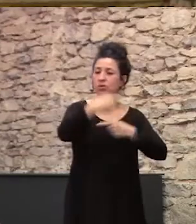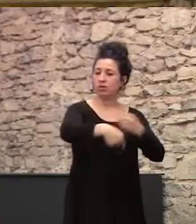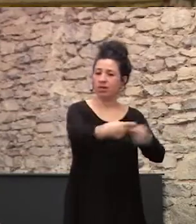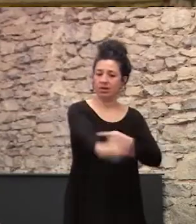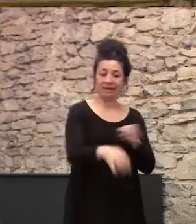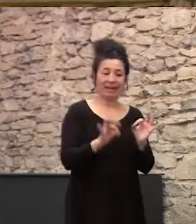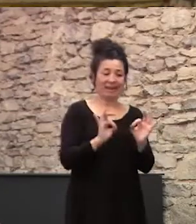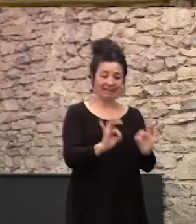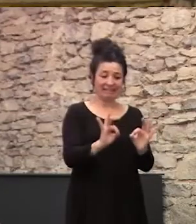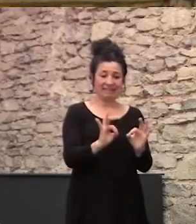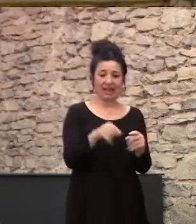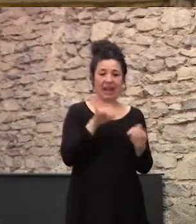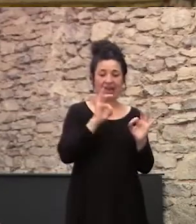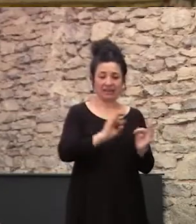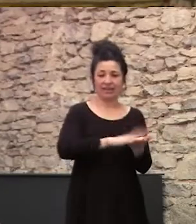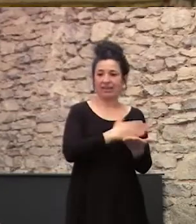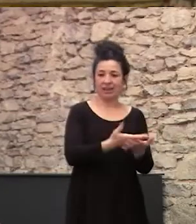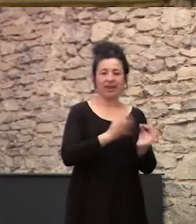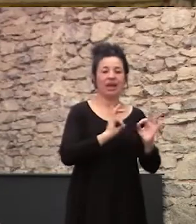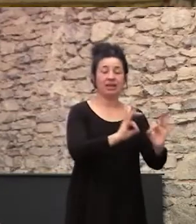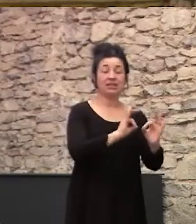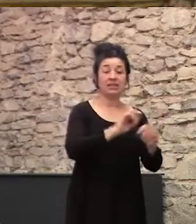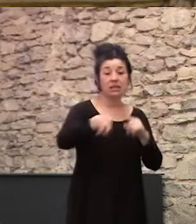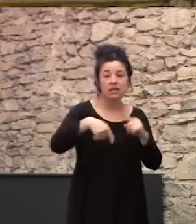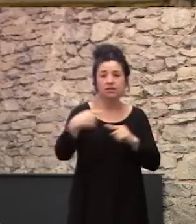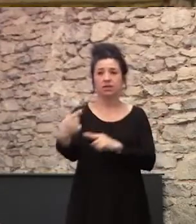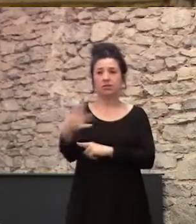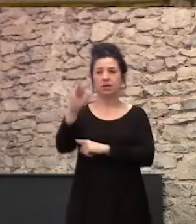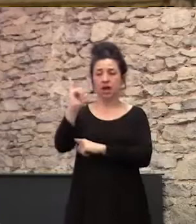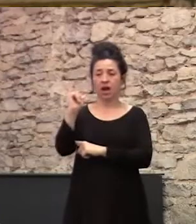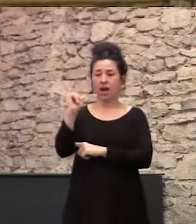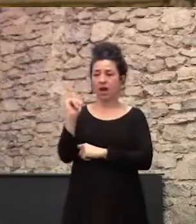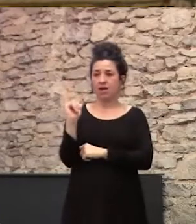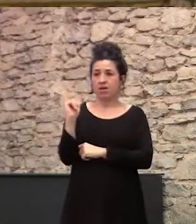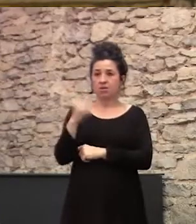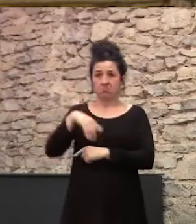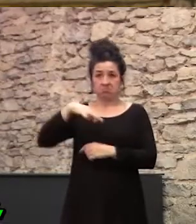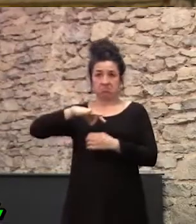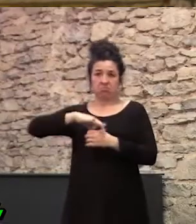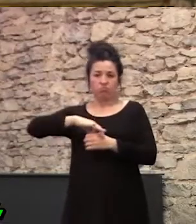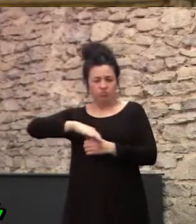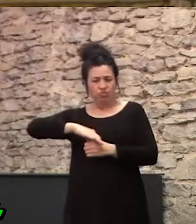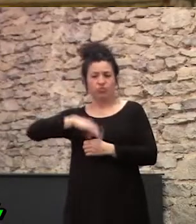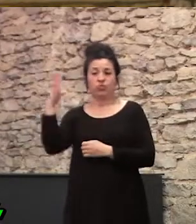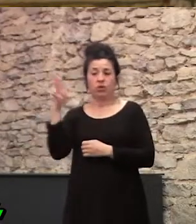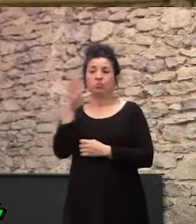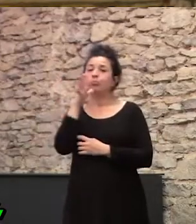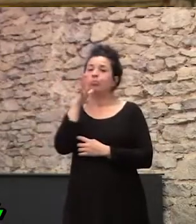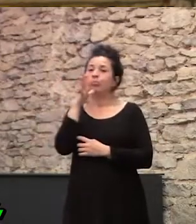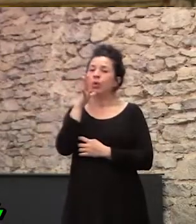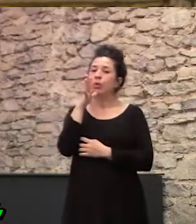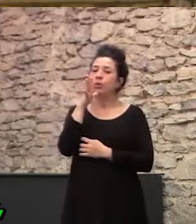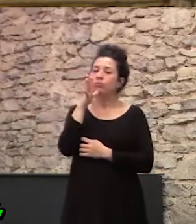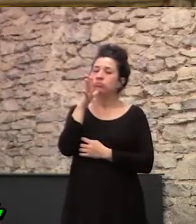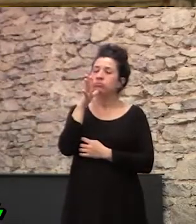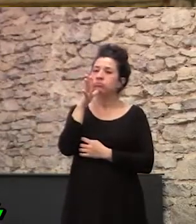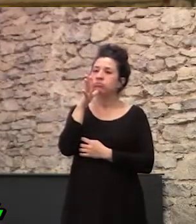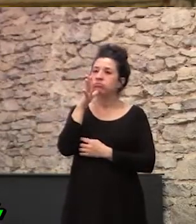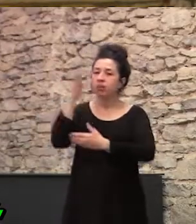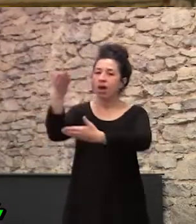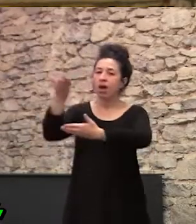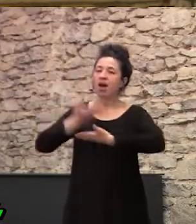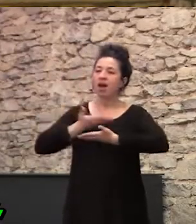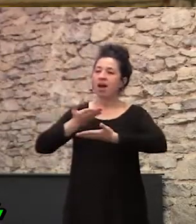oza, hori da presentzia handiena. Eta gero itzuli dituan gauzak, nik uste dut sorte handi eduki duela eta zentzu baten lagundu